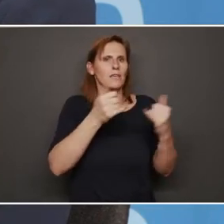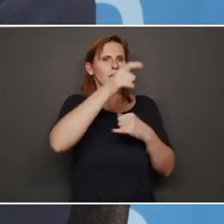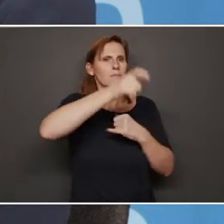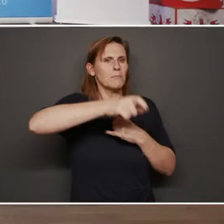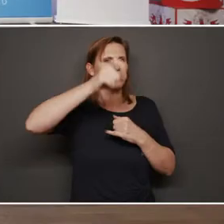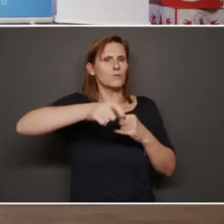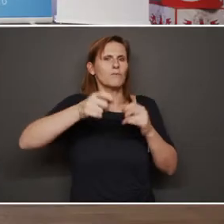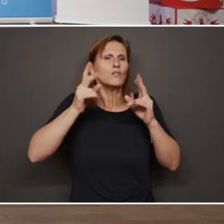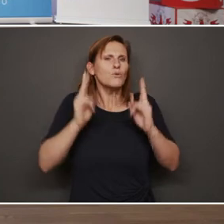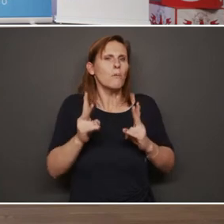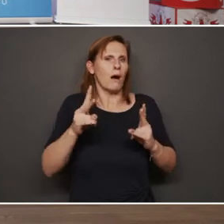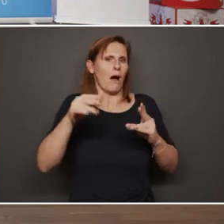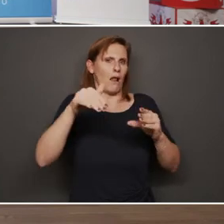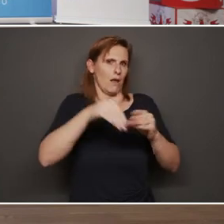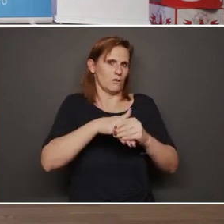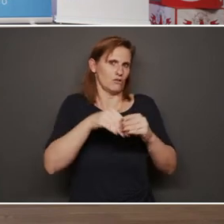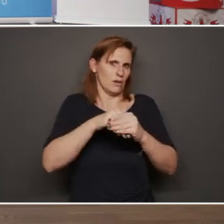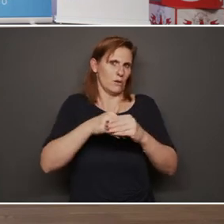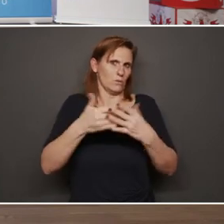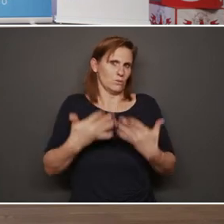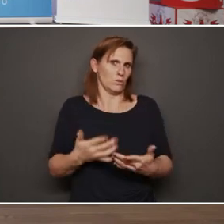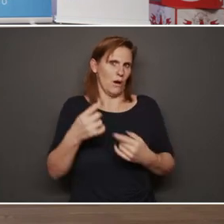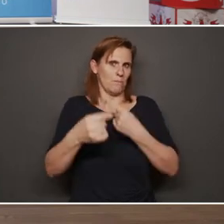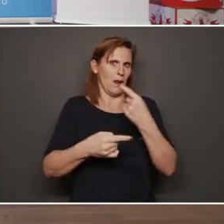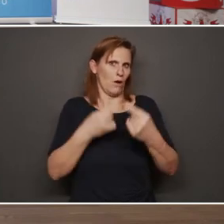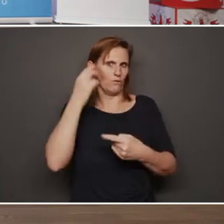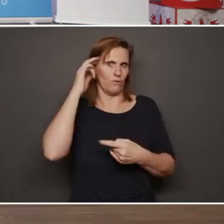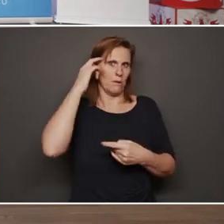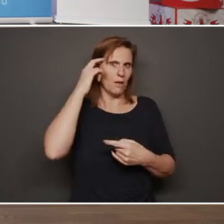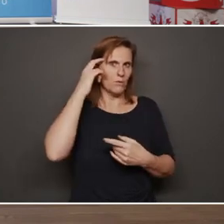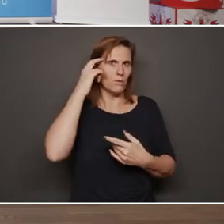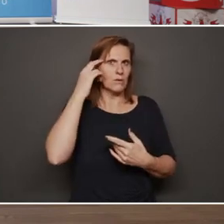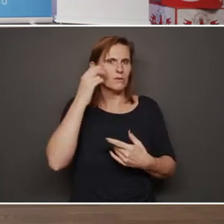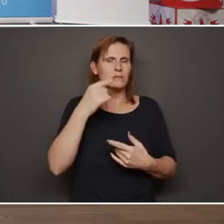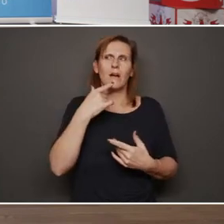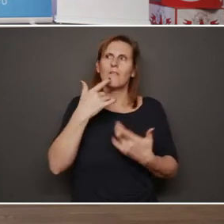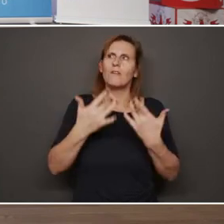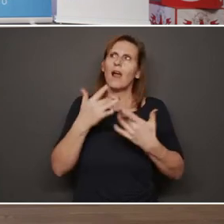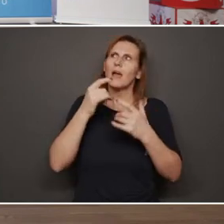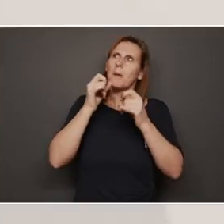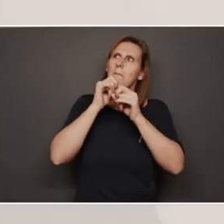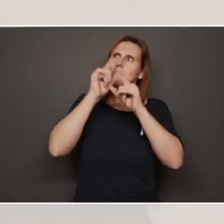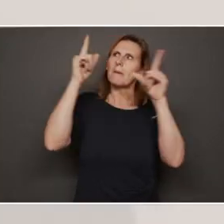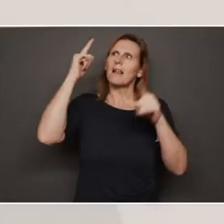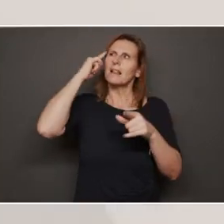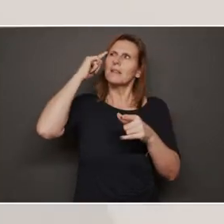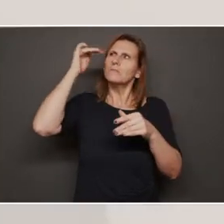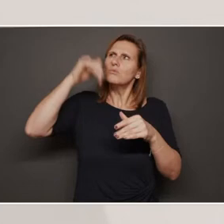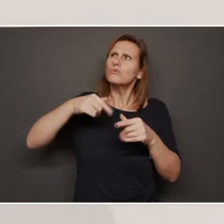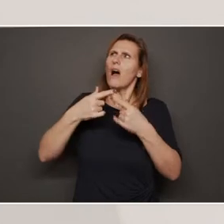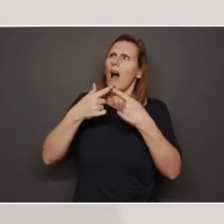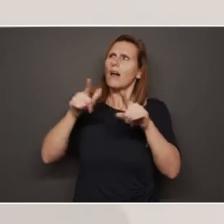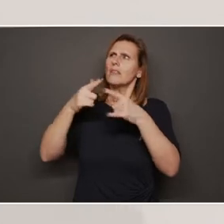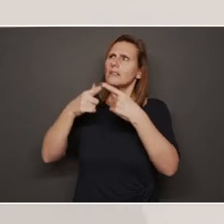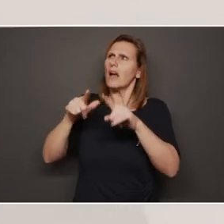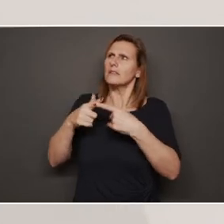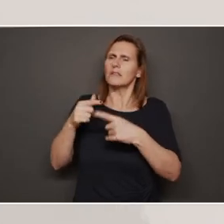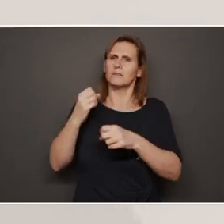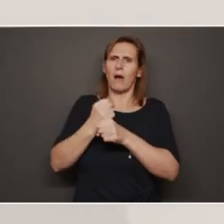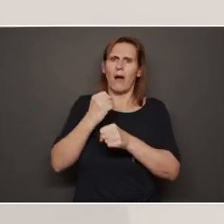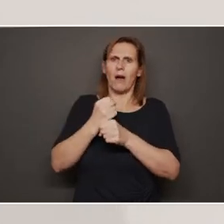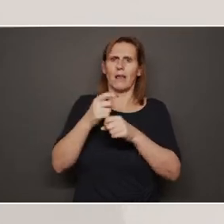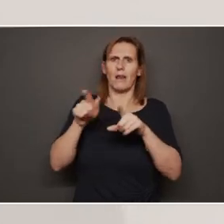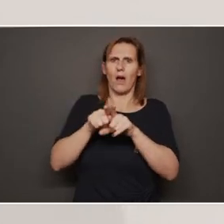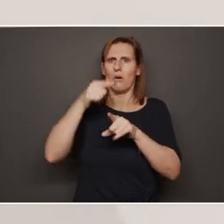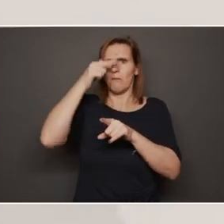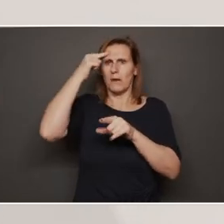normalen Mitarbeiter. Ja, vielleicht ist da so das Bild im Kopf, dass man da alles anders machen muss. Aber auch bei nicht behinderten